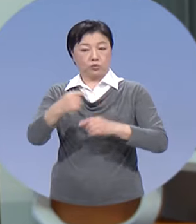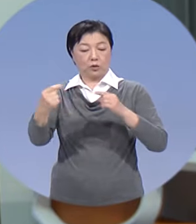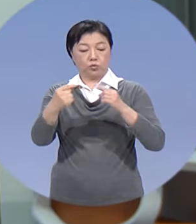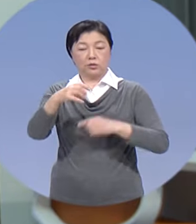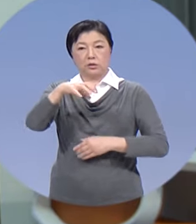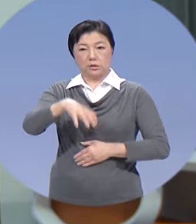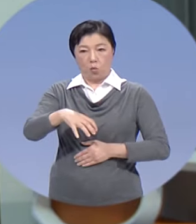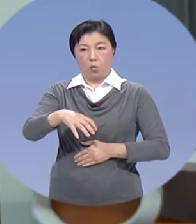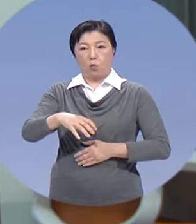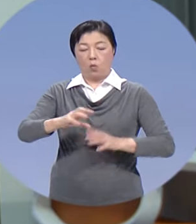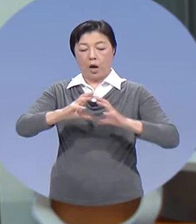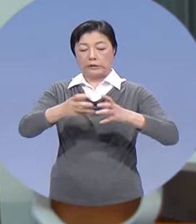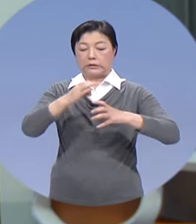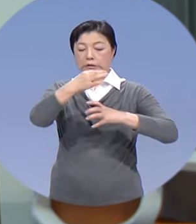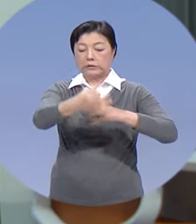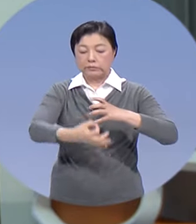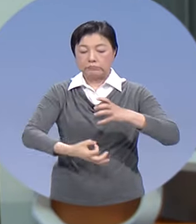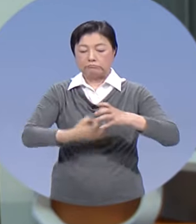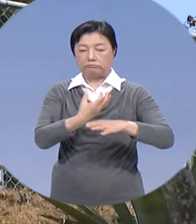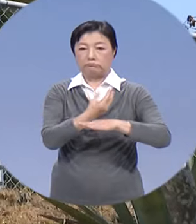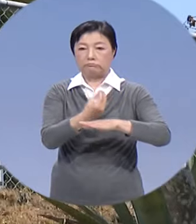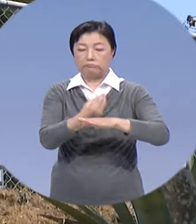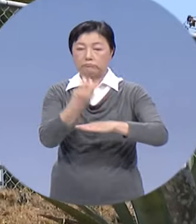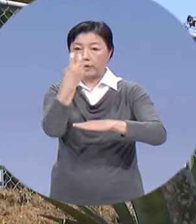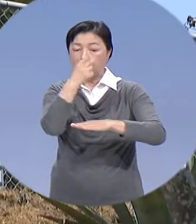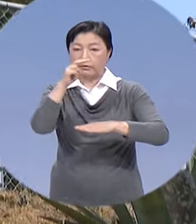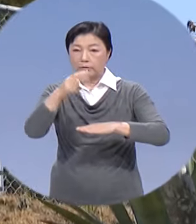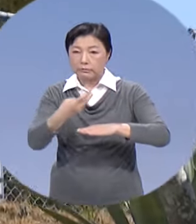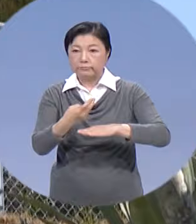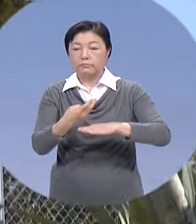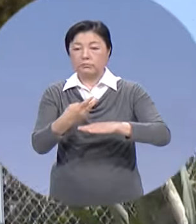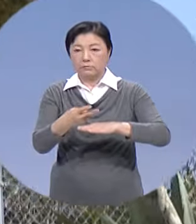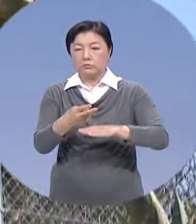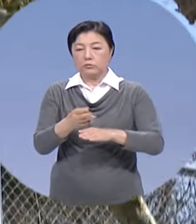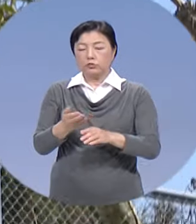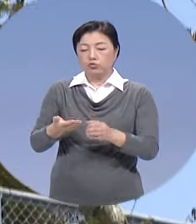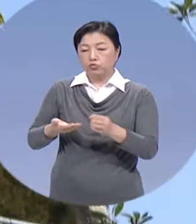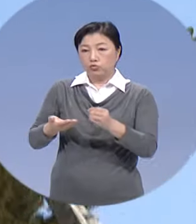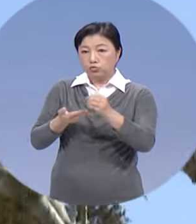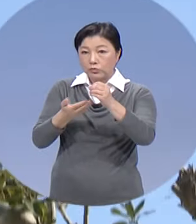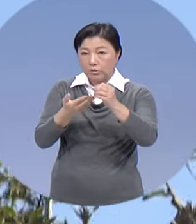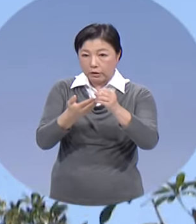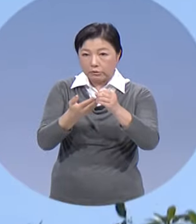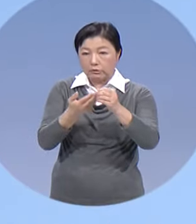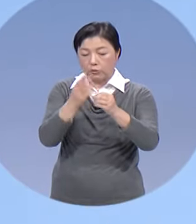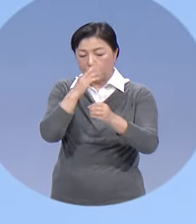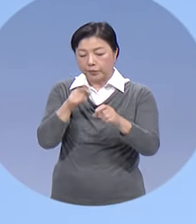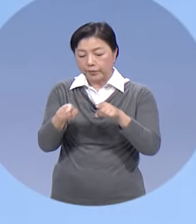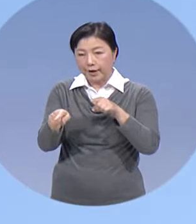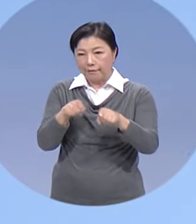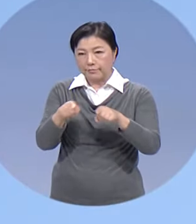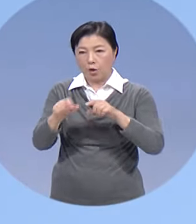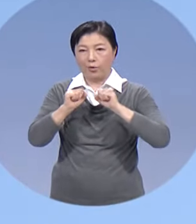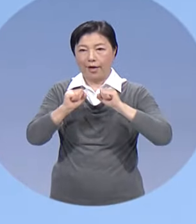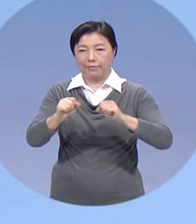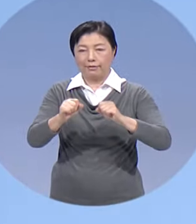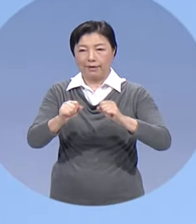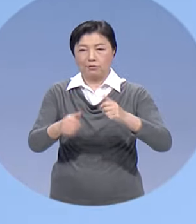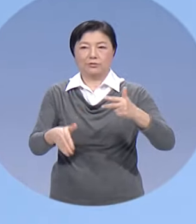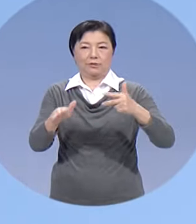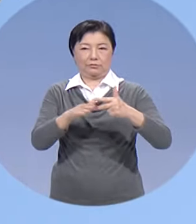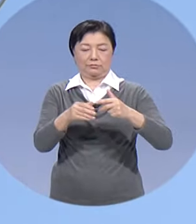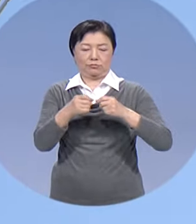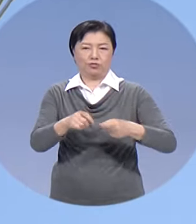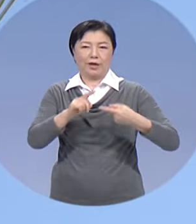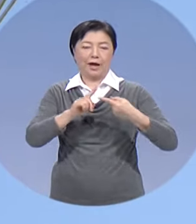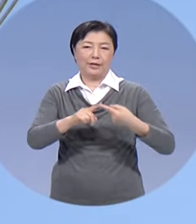人工衛星を維持管理するために衛星の追跡と管制を行っている施設になります。具体的